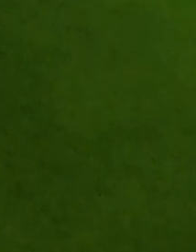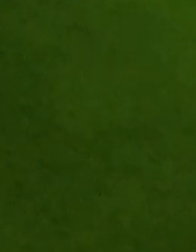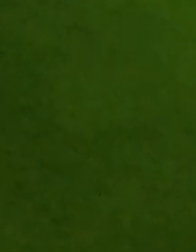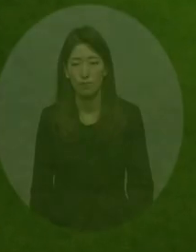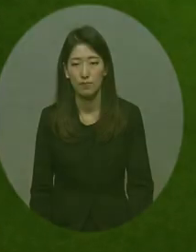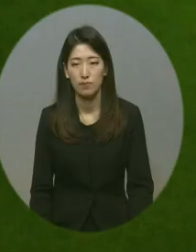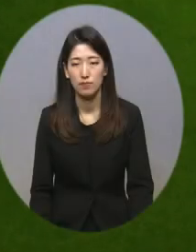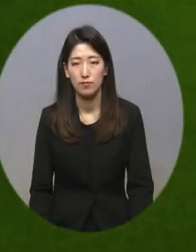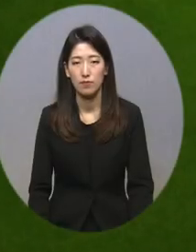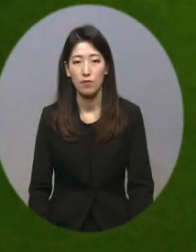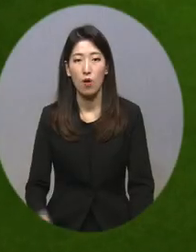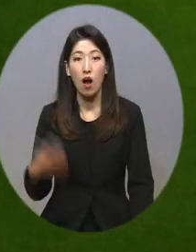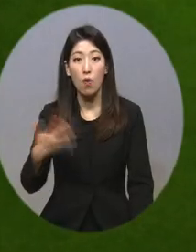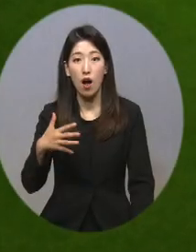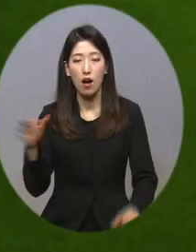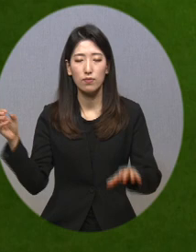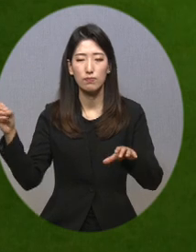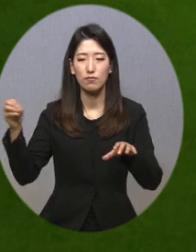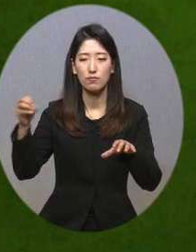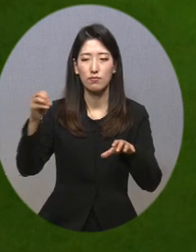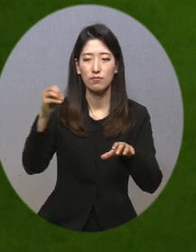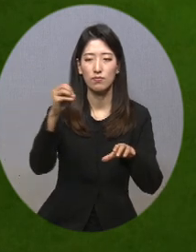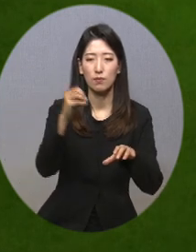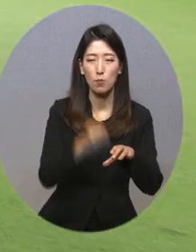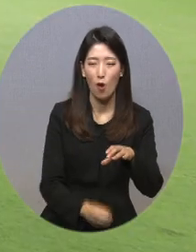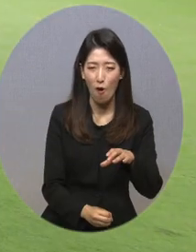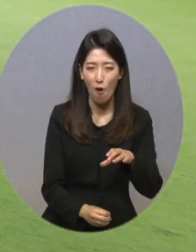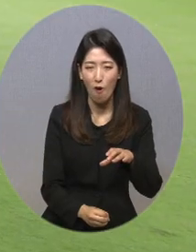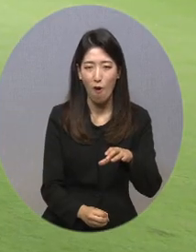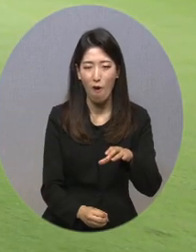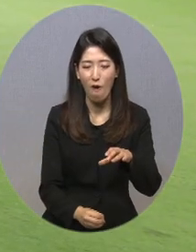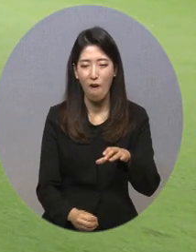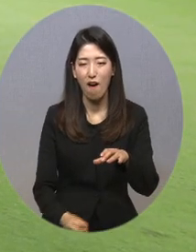들어가. 와! 절대 안 멈춰.